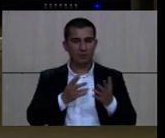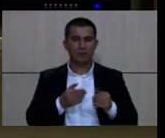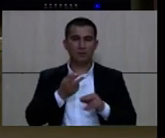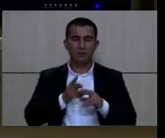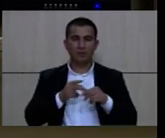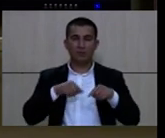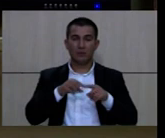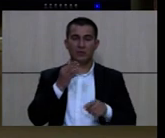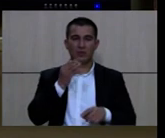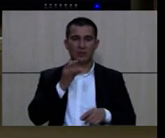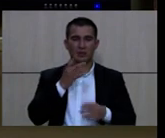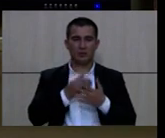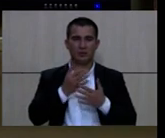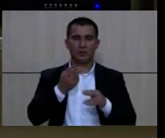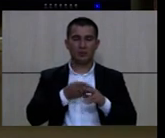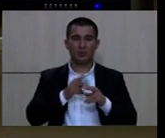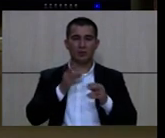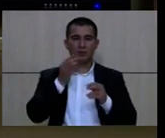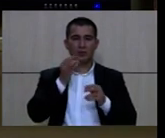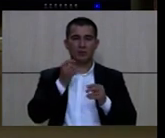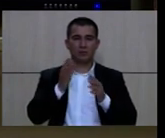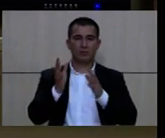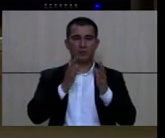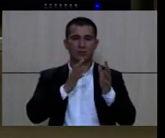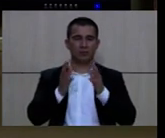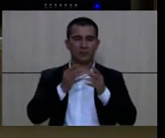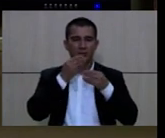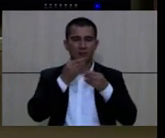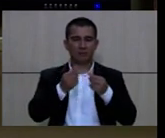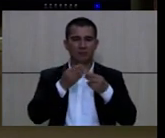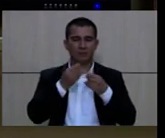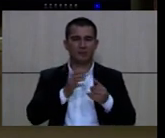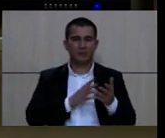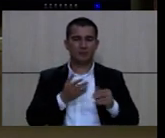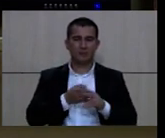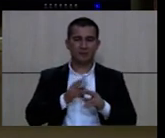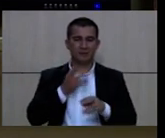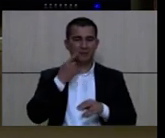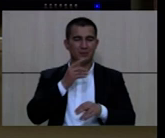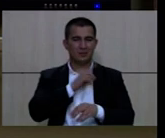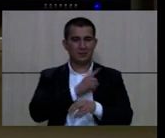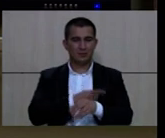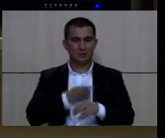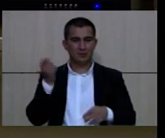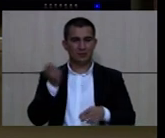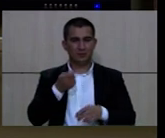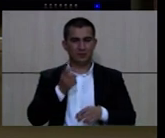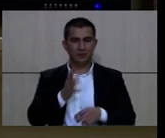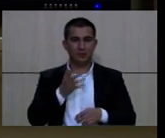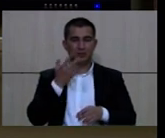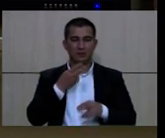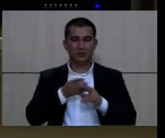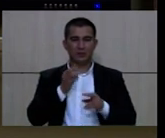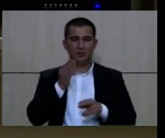sharcha harakatga kelganini kuzatishimiz mumkin. Agar biz bolg'a yordamida qattiqroq ursak, sharchaning